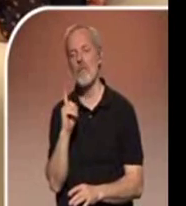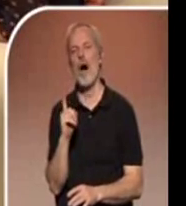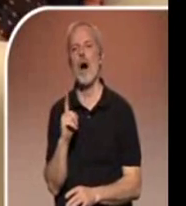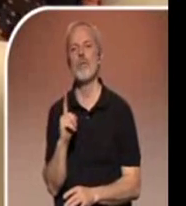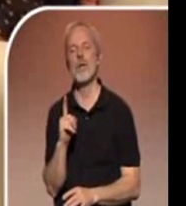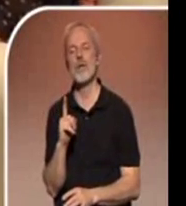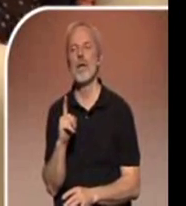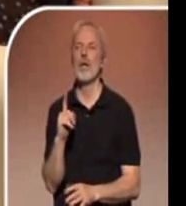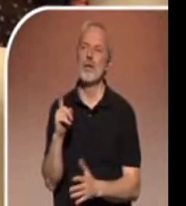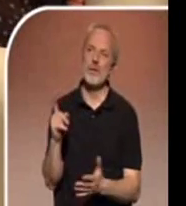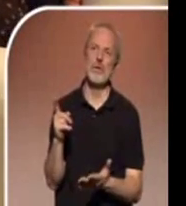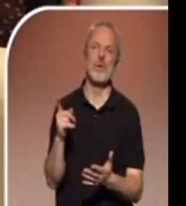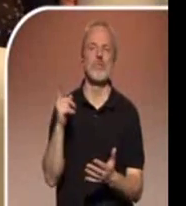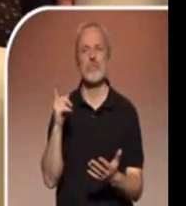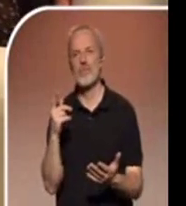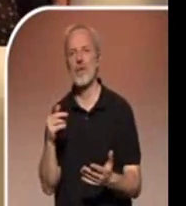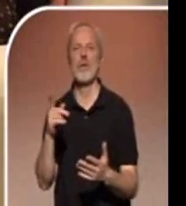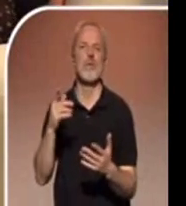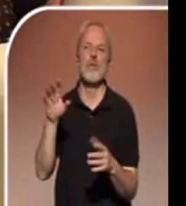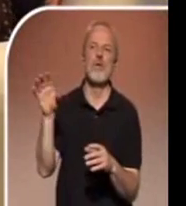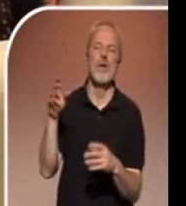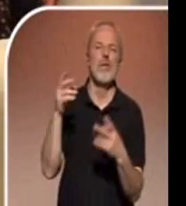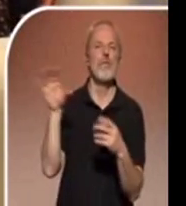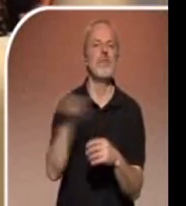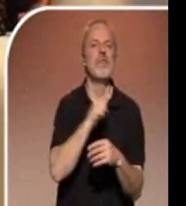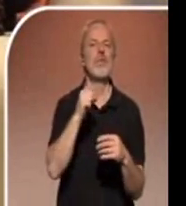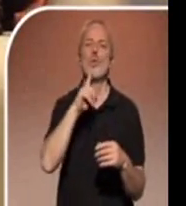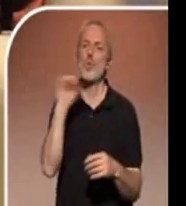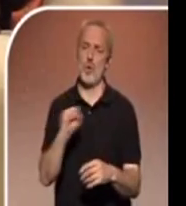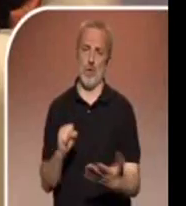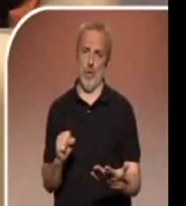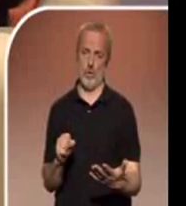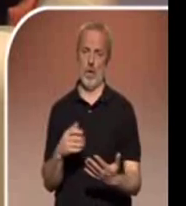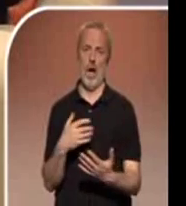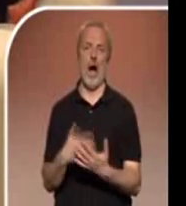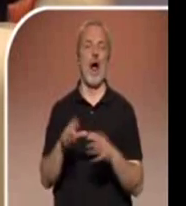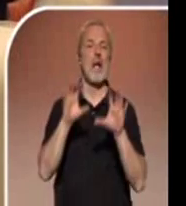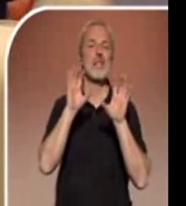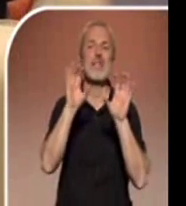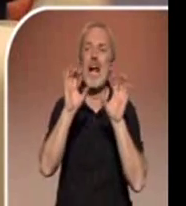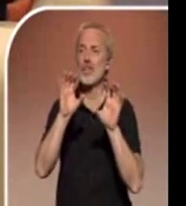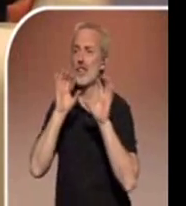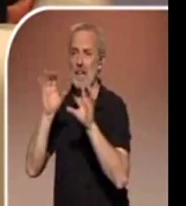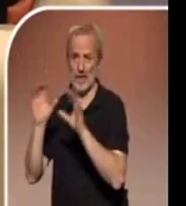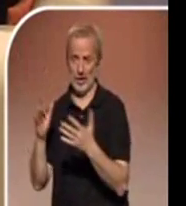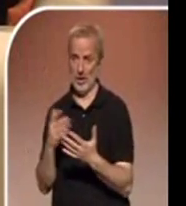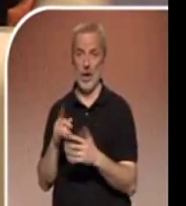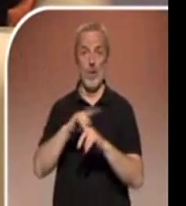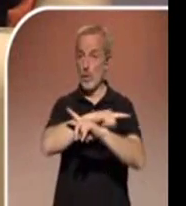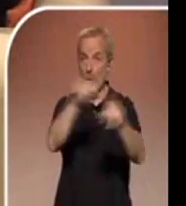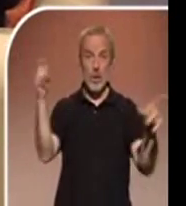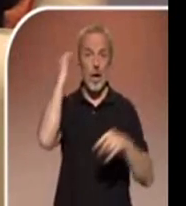z faktů a reálných čísel, nikoliv tedy nějak si strašit ty uživatelky, protože skutečně pak